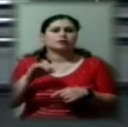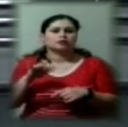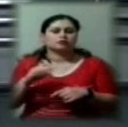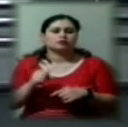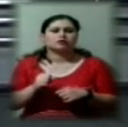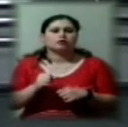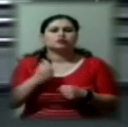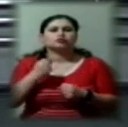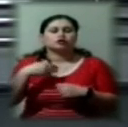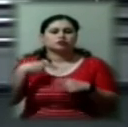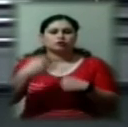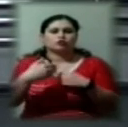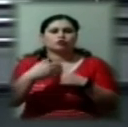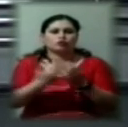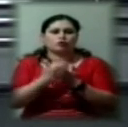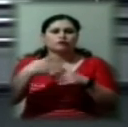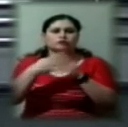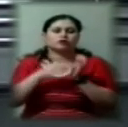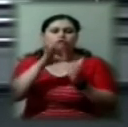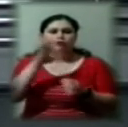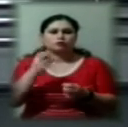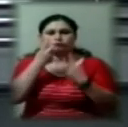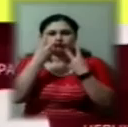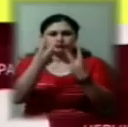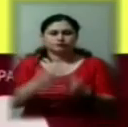наступні новини на Суспільному о 19-й. До побачення.